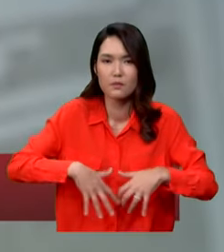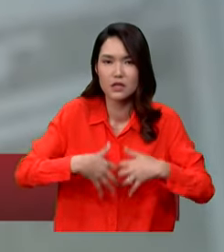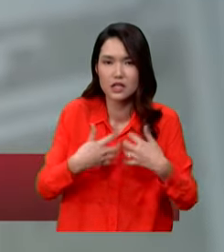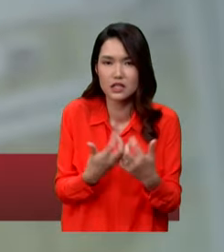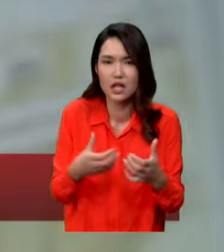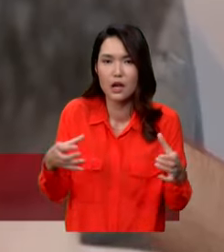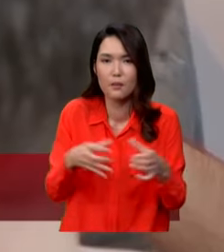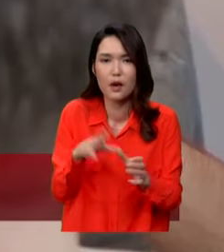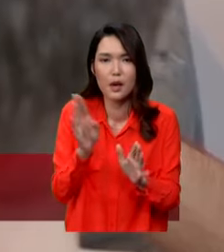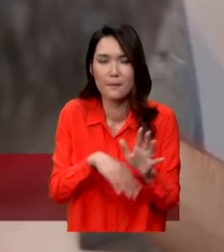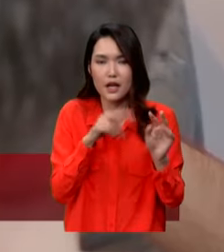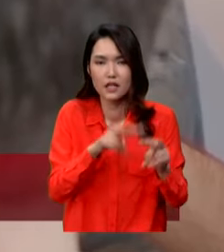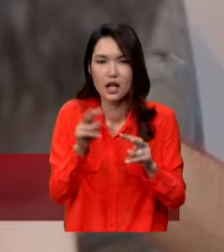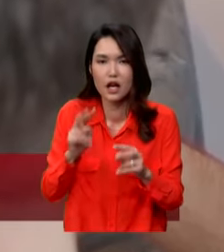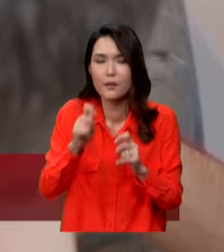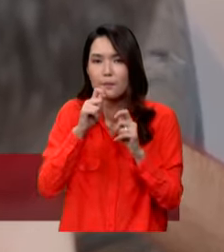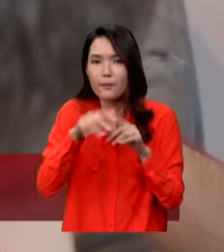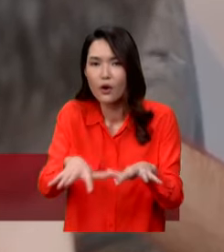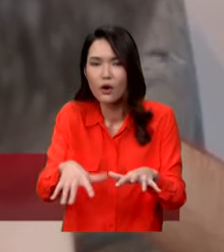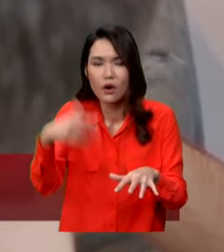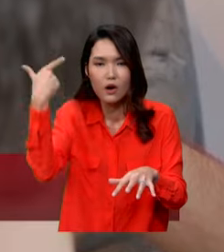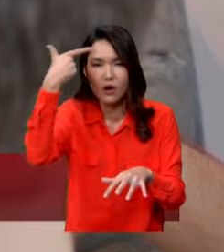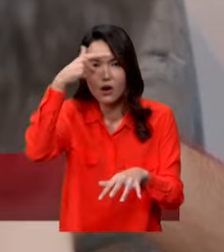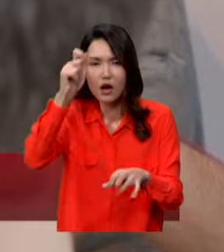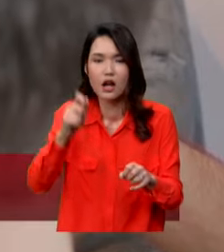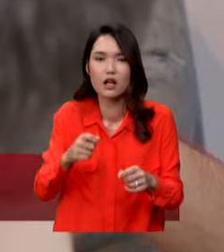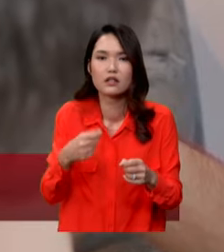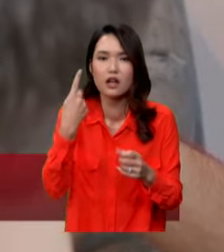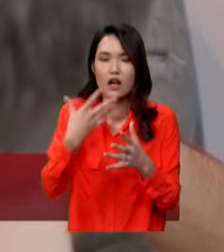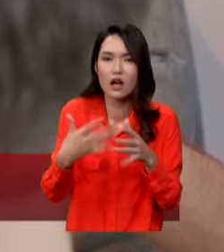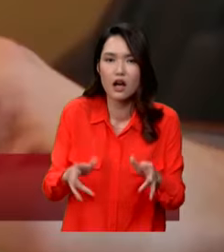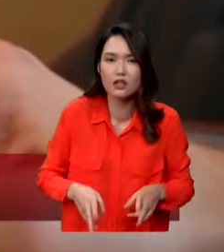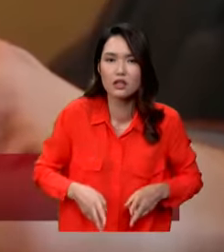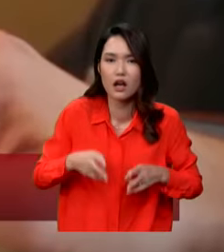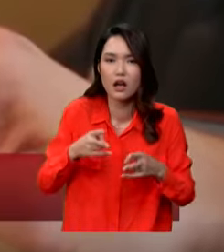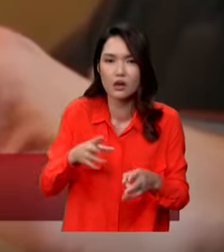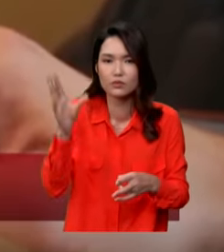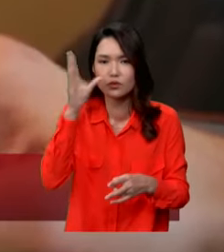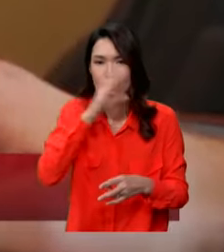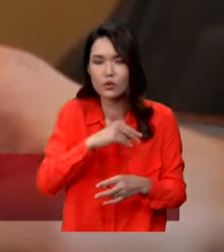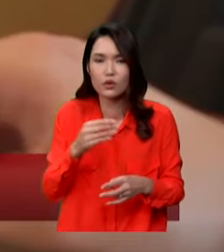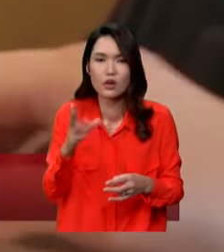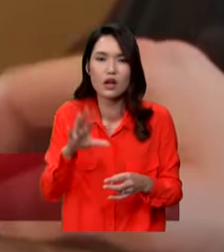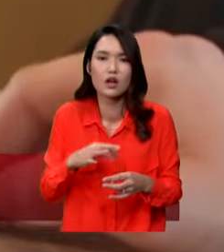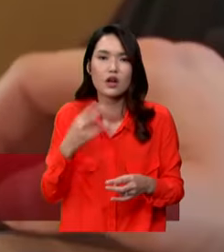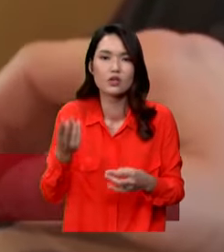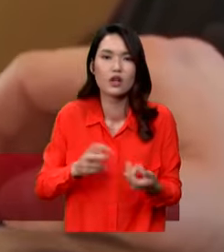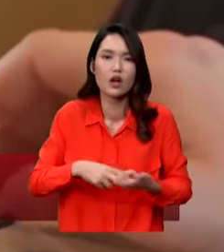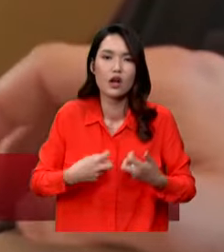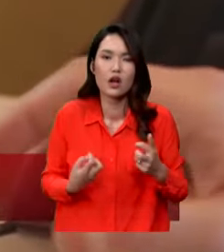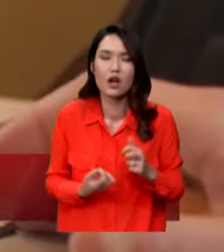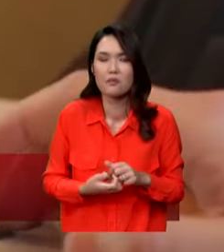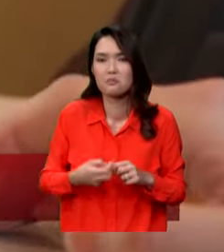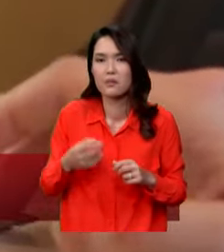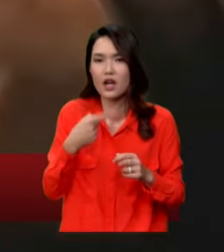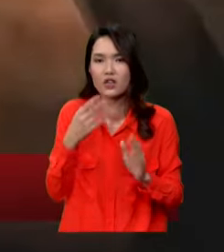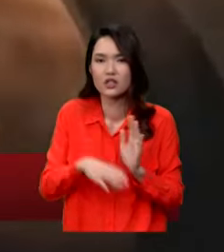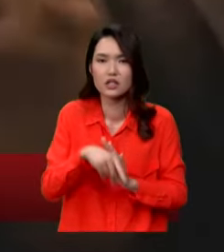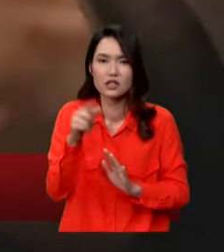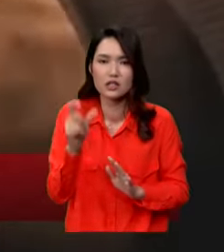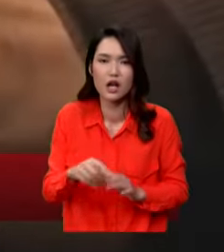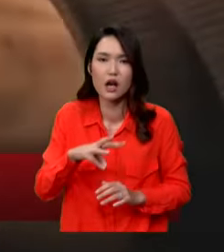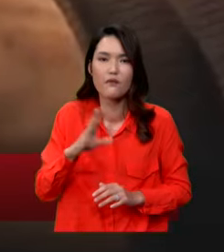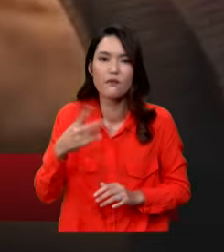финсектора, бесконтрольные утечки данных и расцвет мошенничества несут за собой острую социальную проблему, считают депутаты. По данным